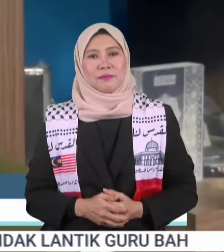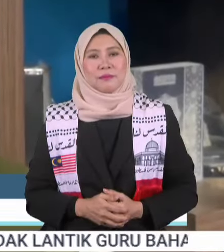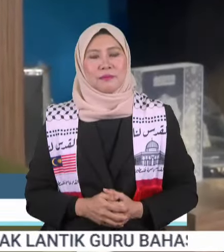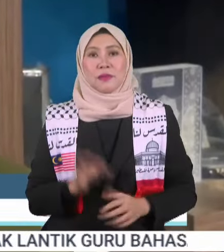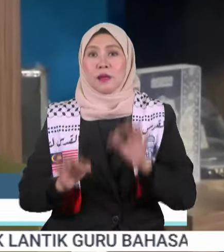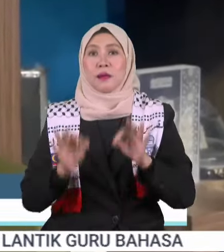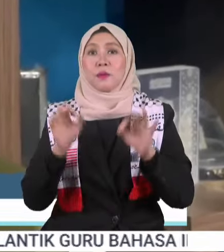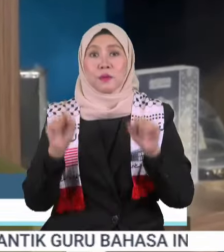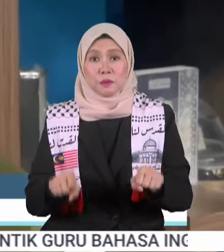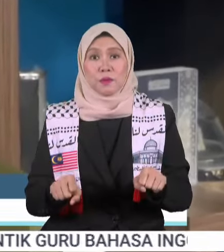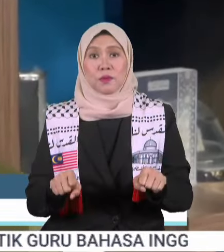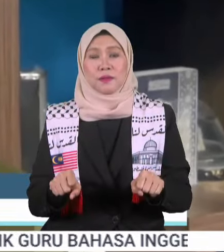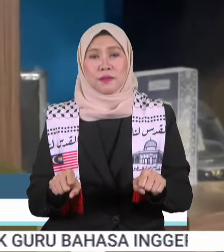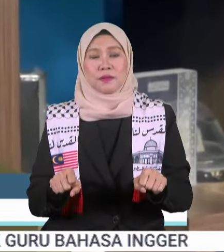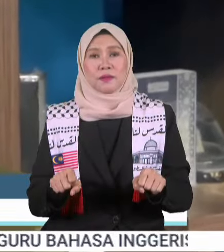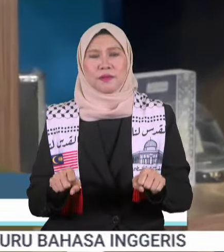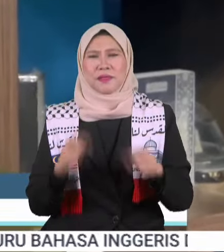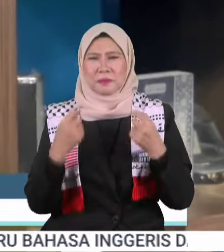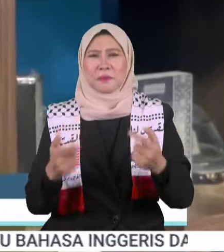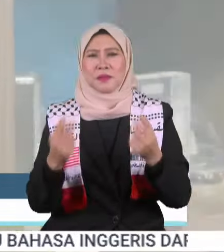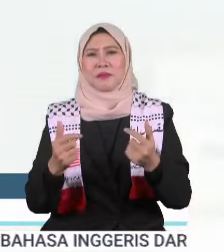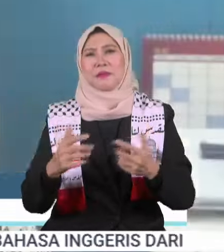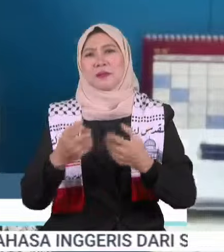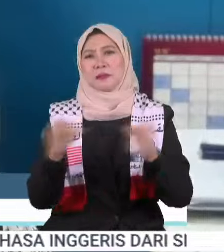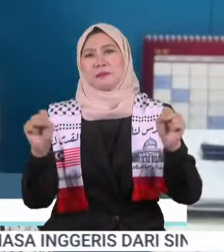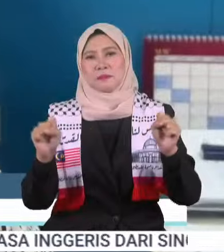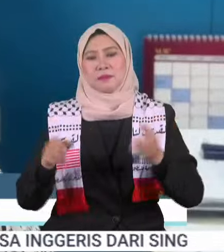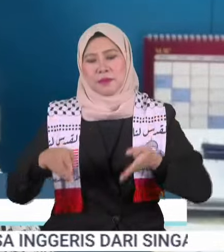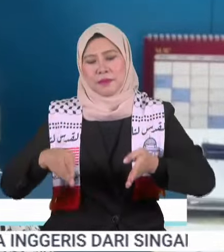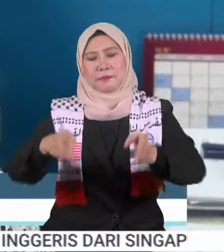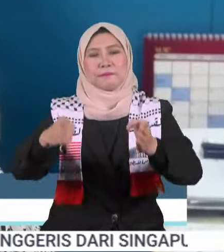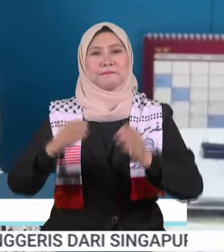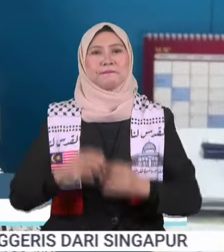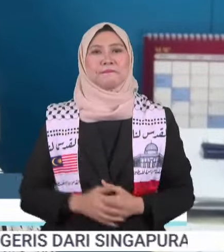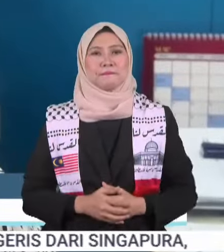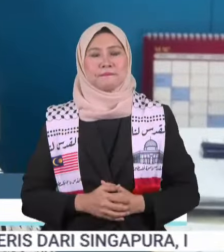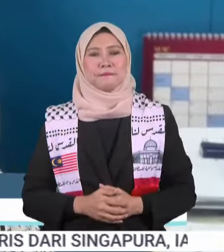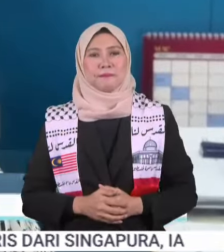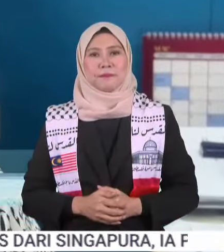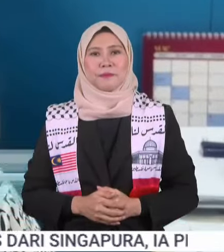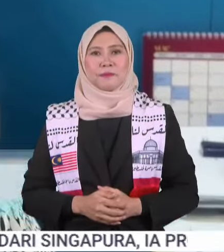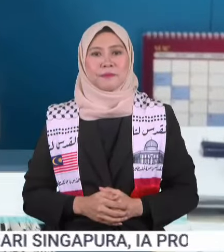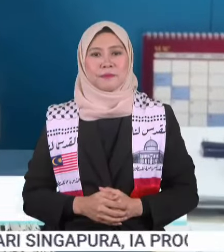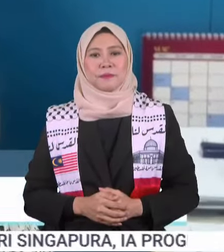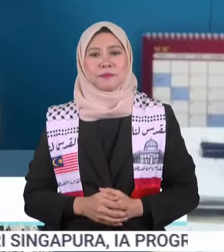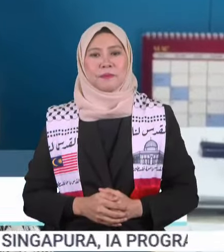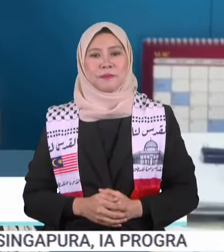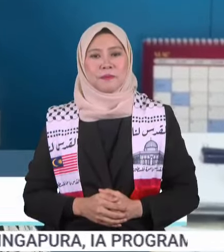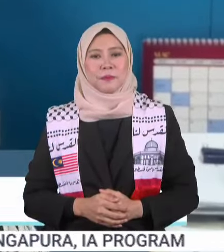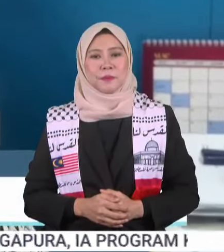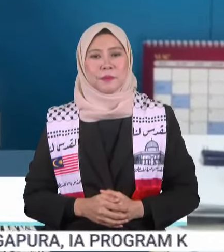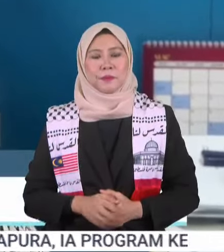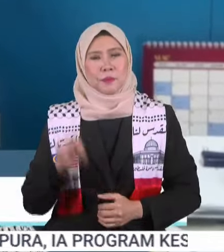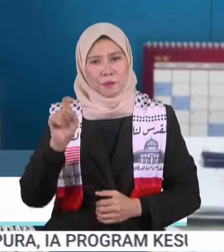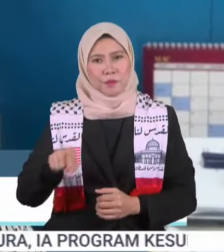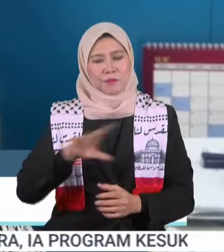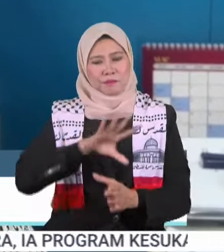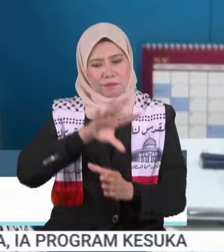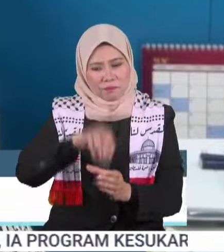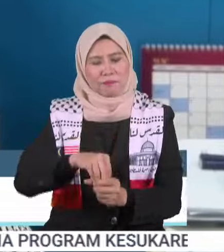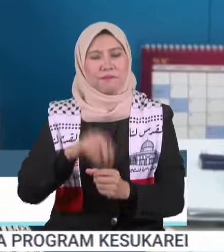boleh kita nak jalan tu biar cepat siap jelah. Ini memerlukan kepada pelibatan